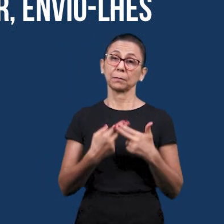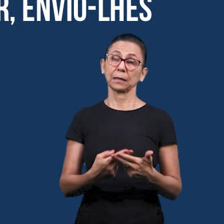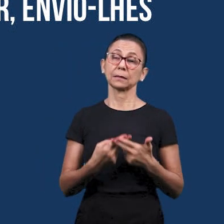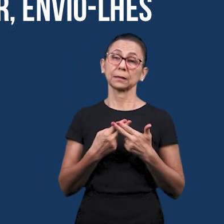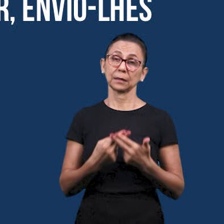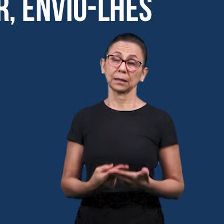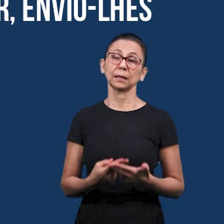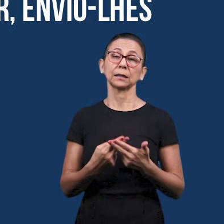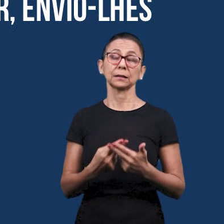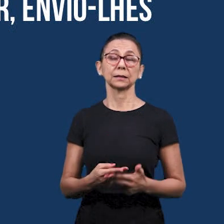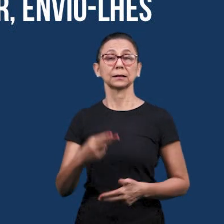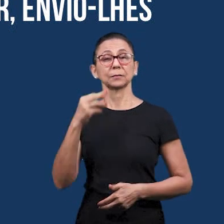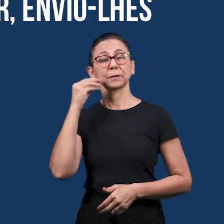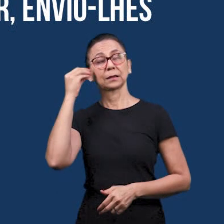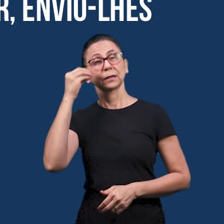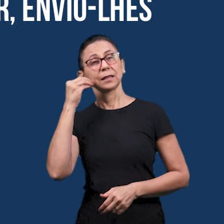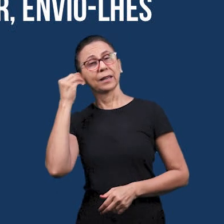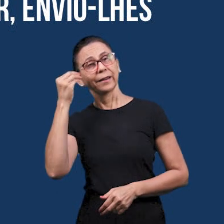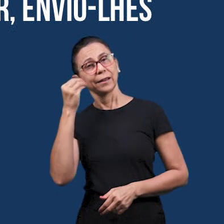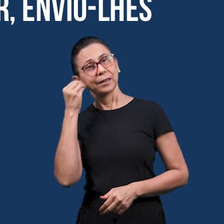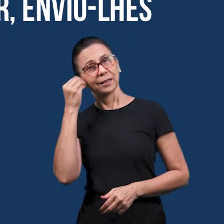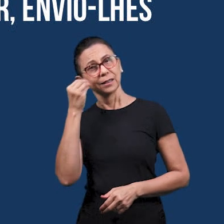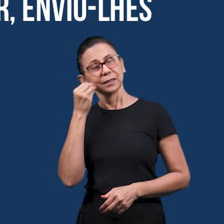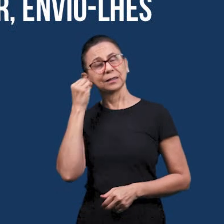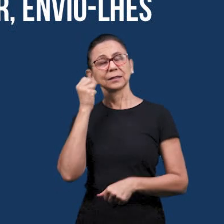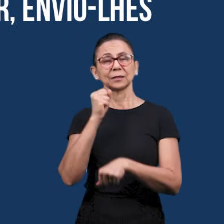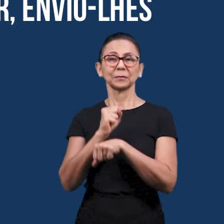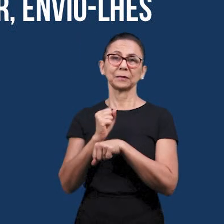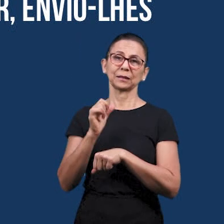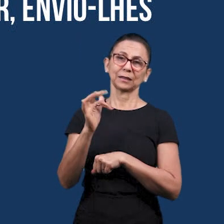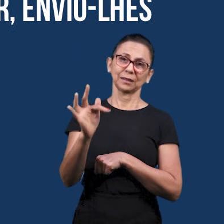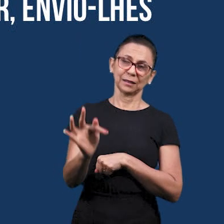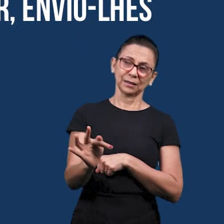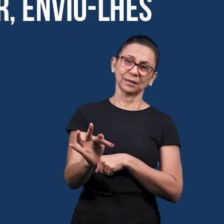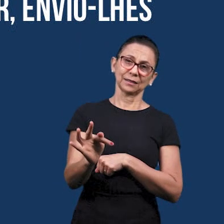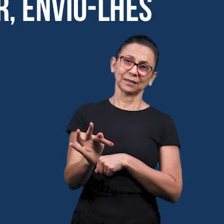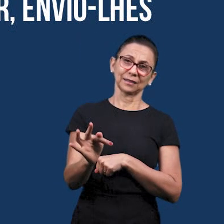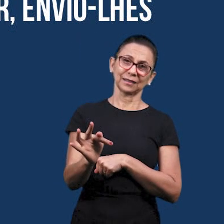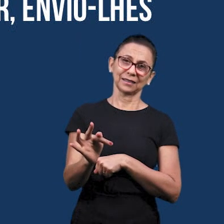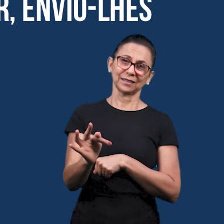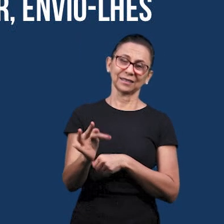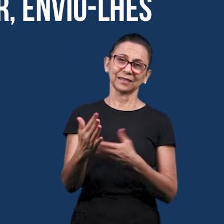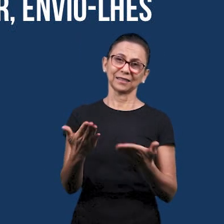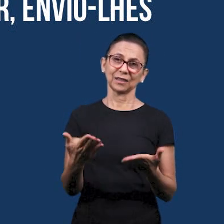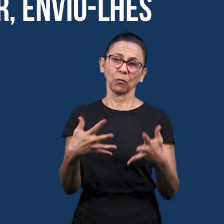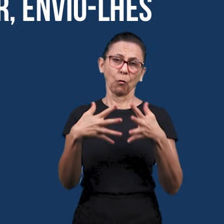и в испытаниях, зная, что испытания производят